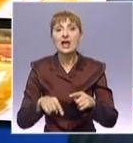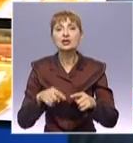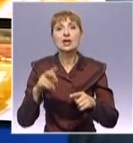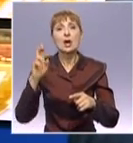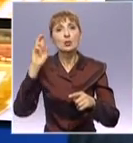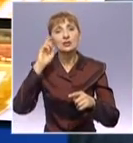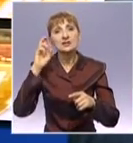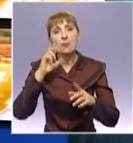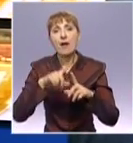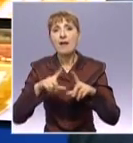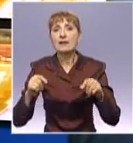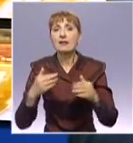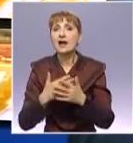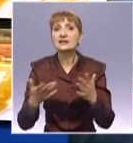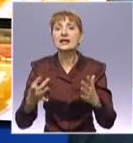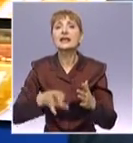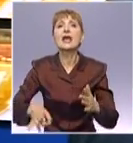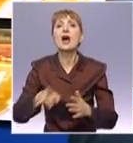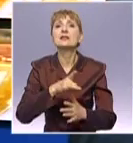муниципальных, региональных, так называемых